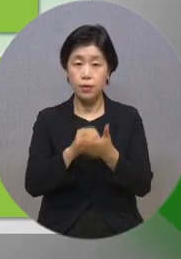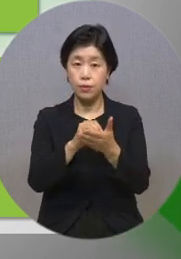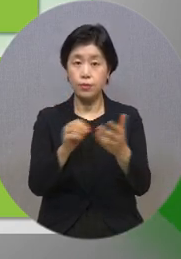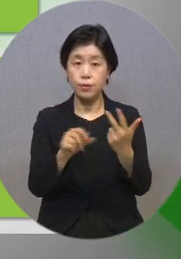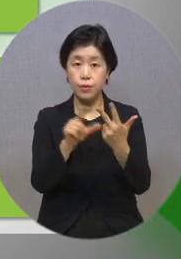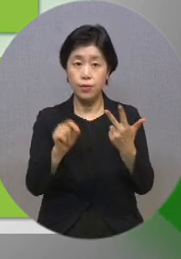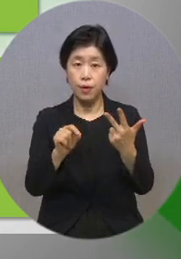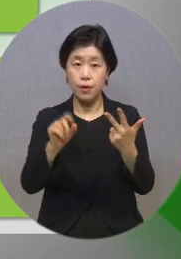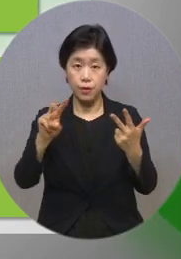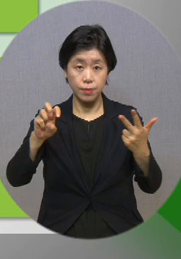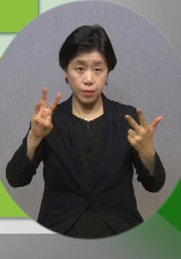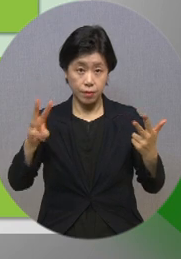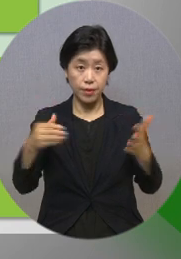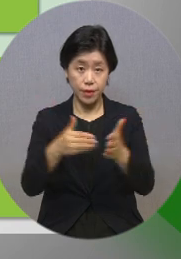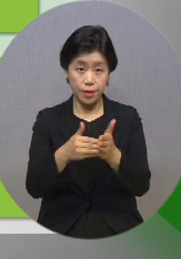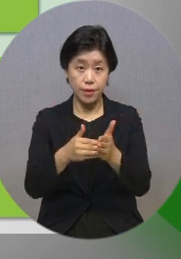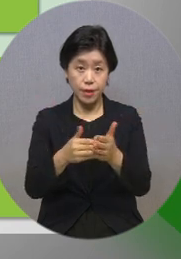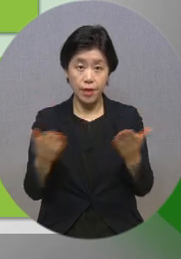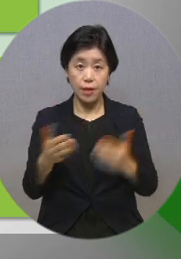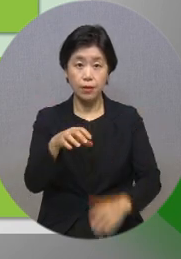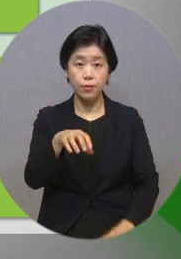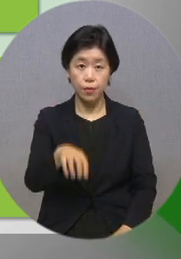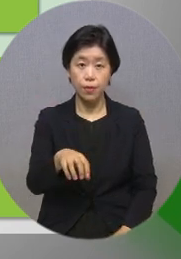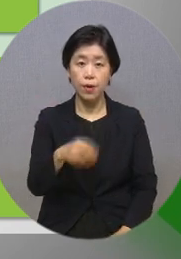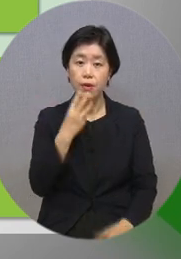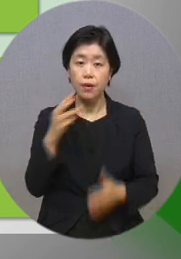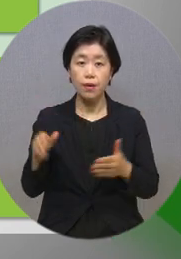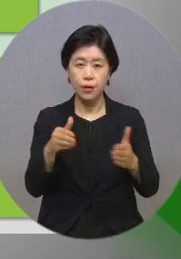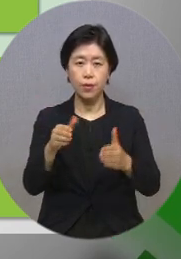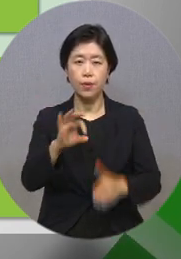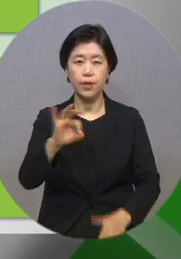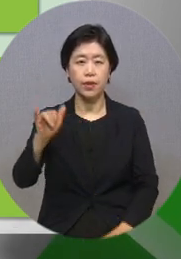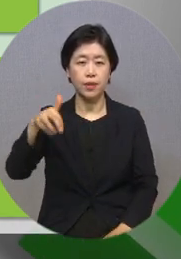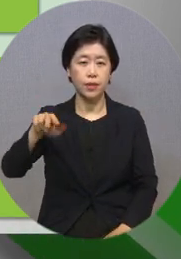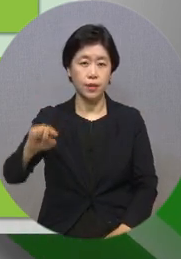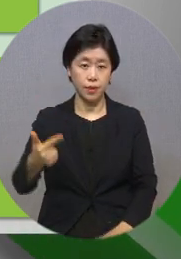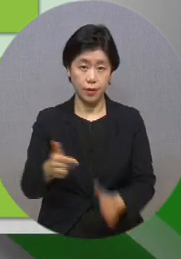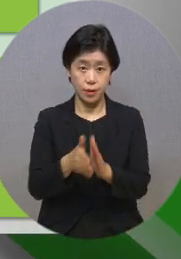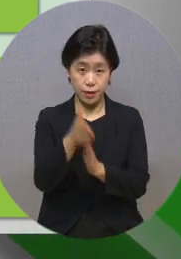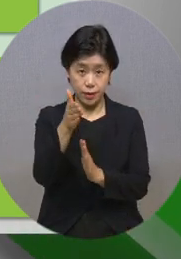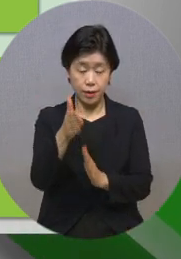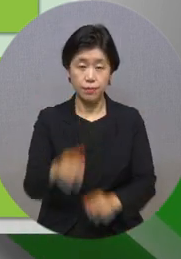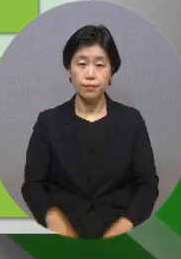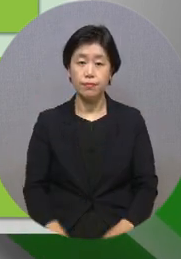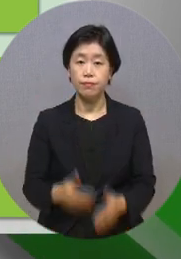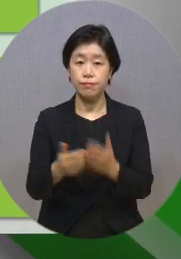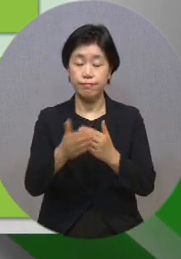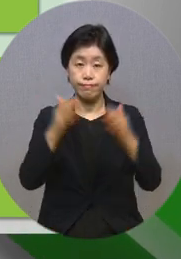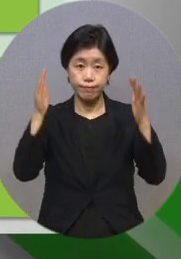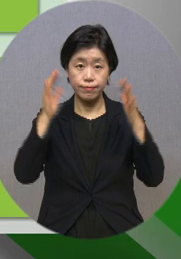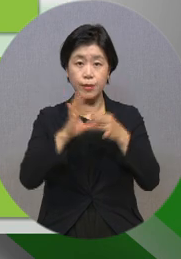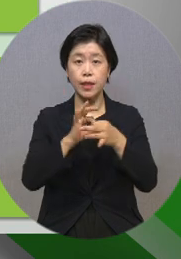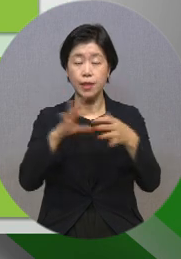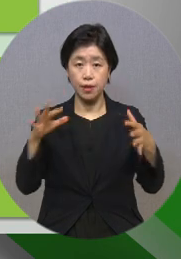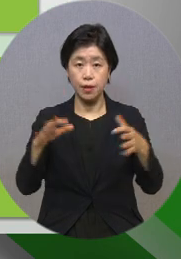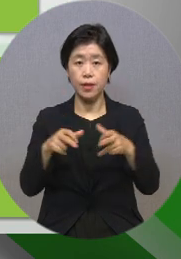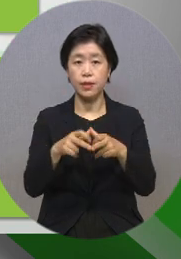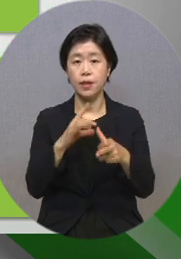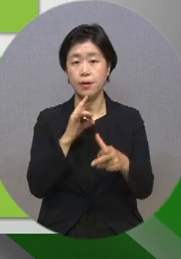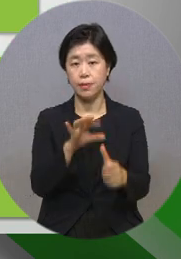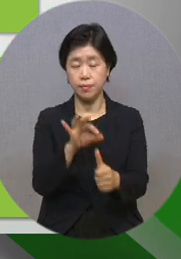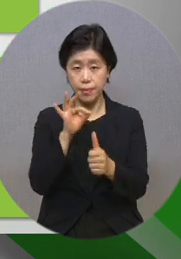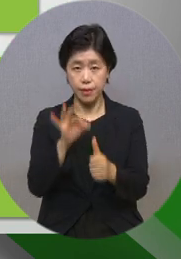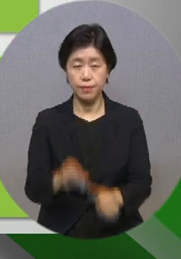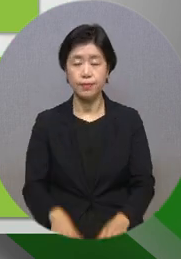23일까지며 근무지는 경기도 이천시입니다. 경력과 학력은 무관하며 상용직을 채용합니다. 장애인만